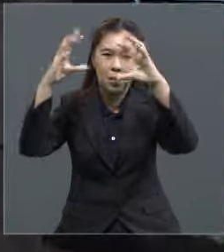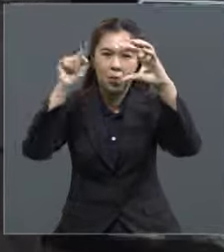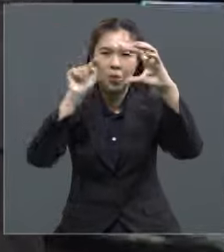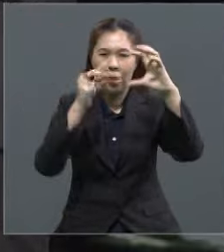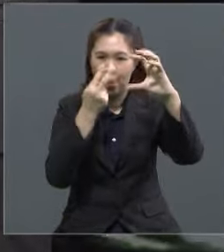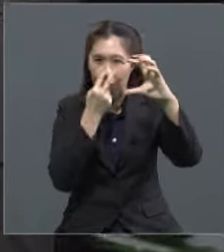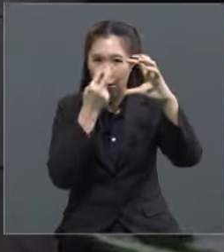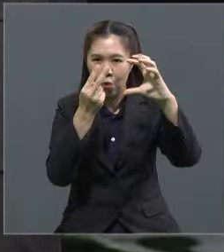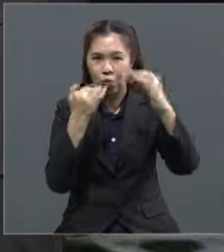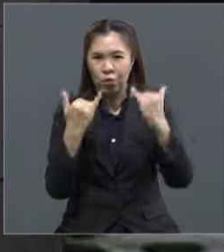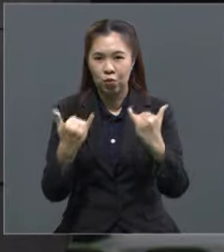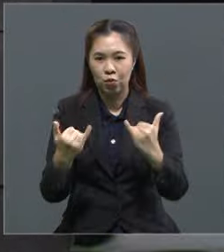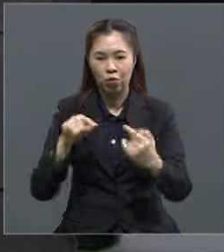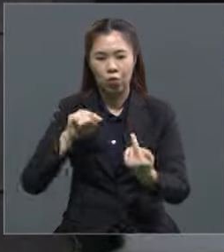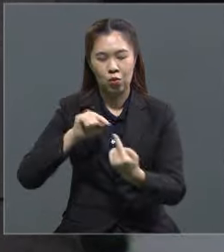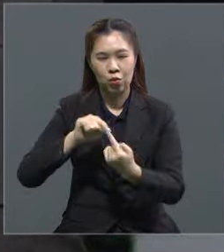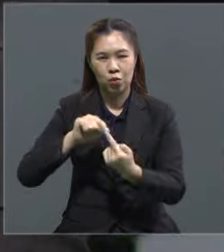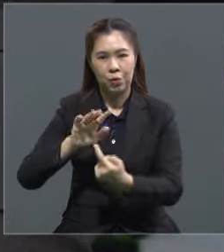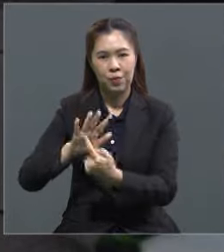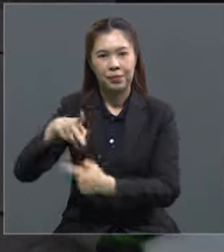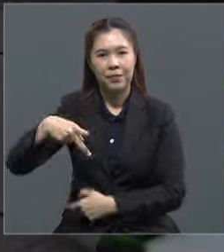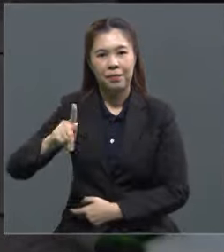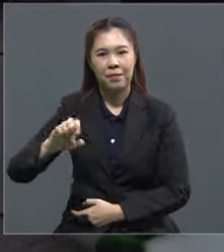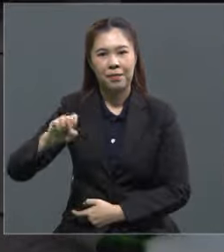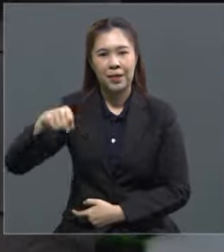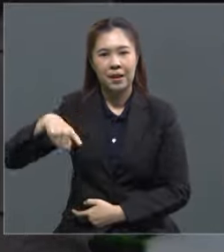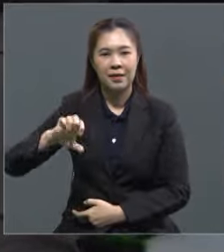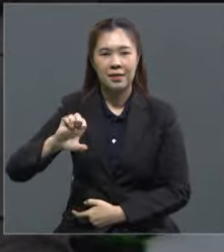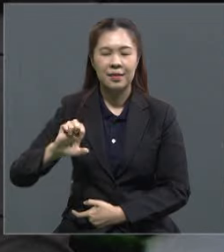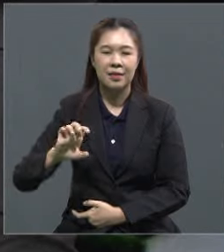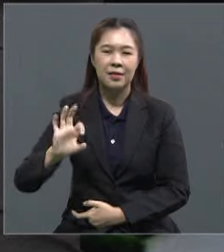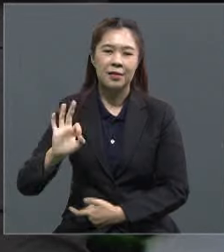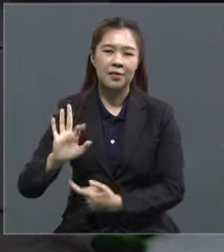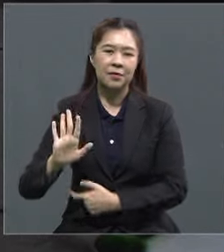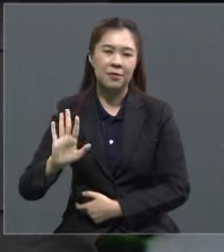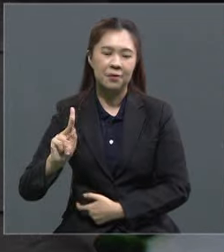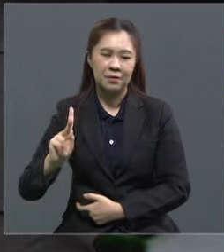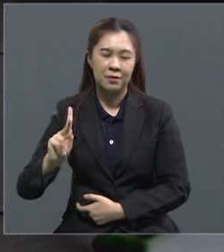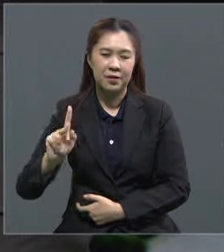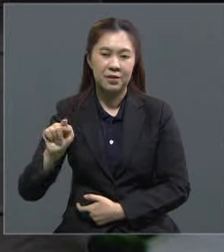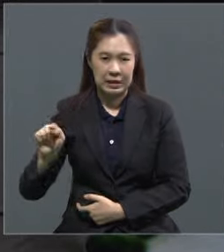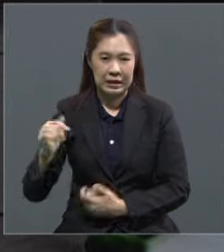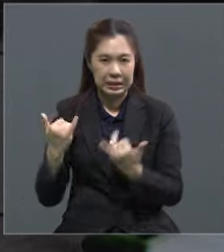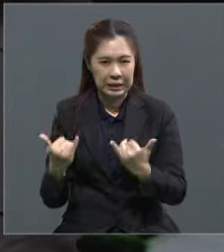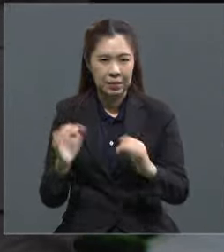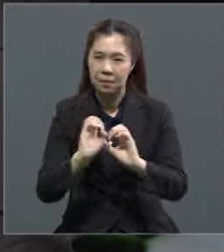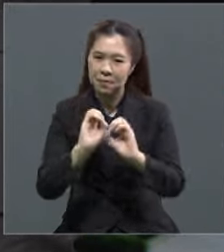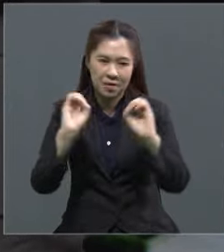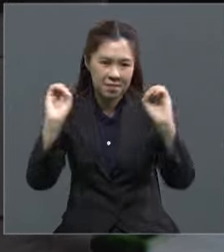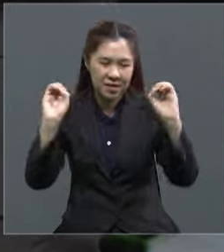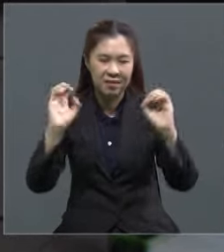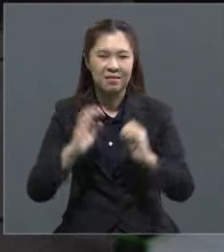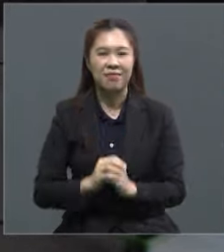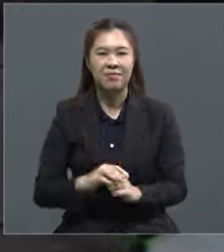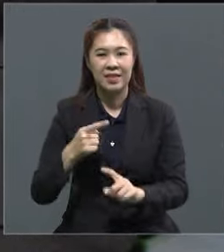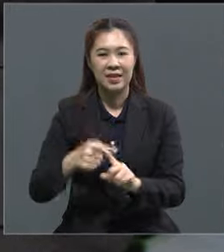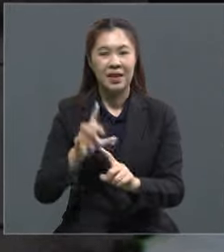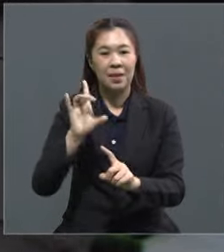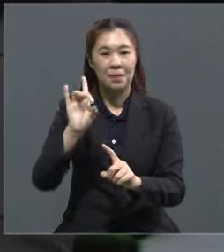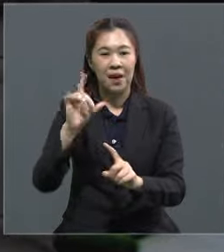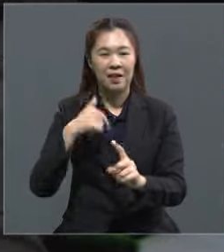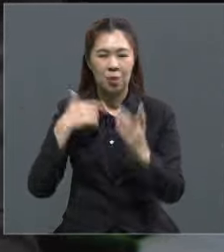อยู่ในมหาสมุทรแปซิฟิกที่จะมาเข้าทางบ้านเราไม่มีเพราะฉะนั้นในเดือนสิงหาคมนี้คือปอดพายุที่จะเข้าบ้าน